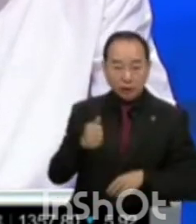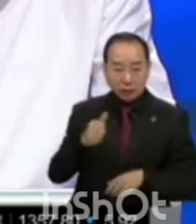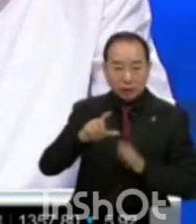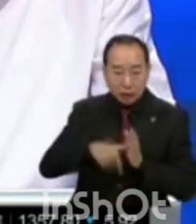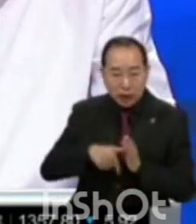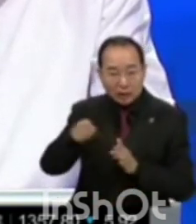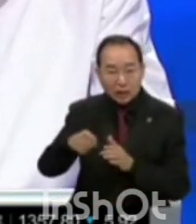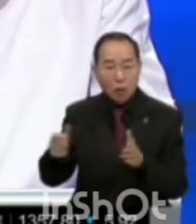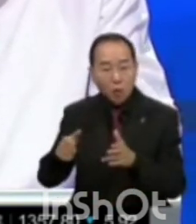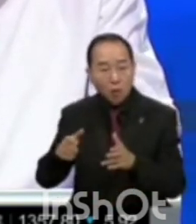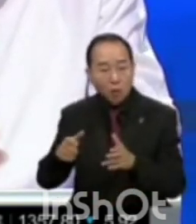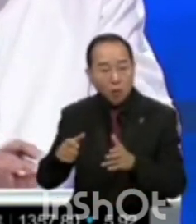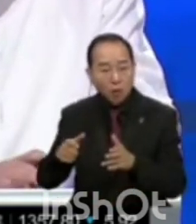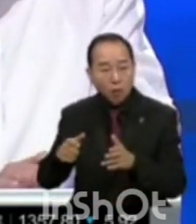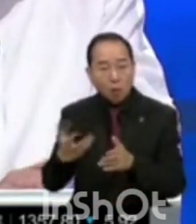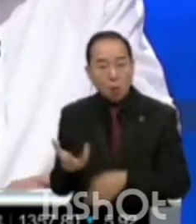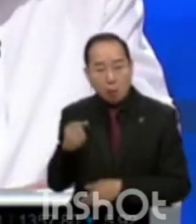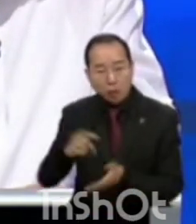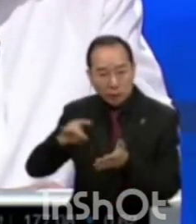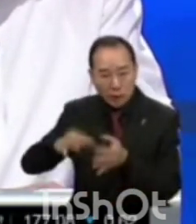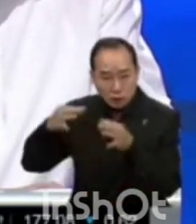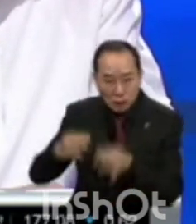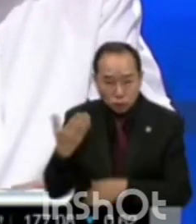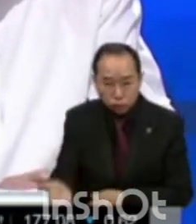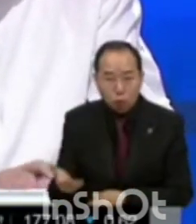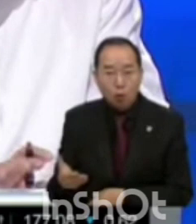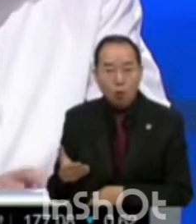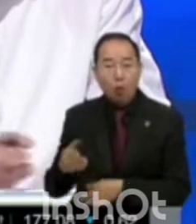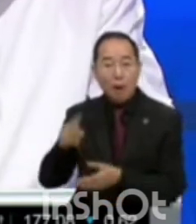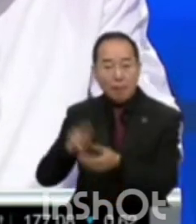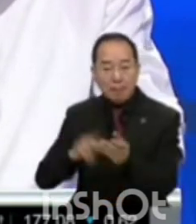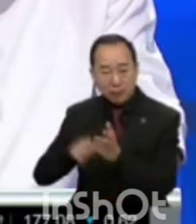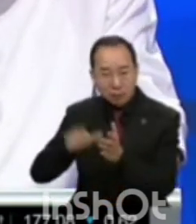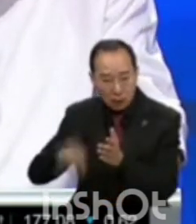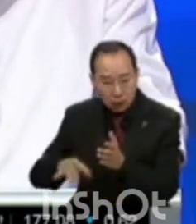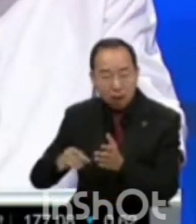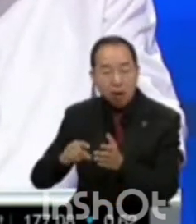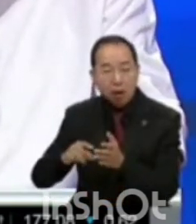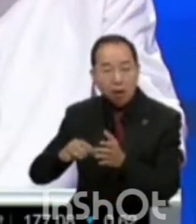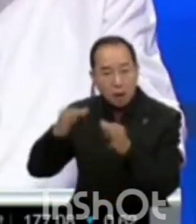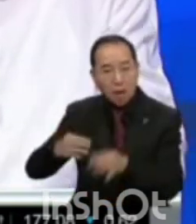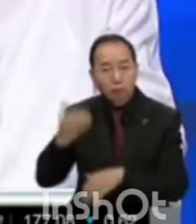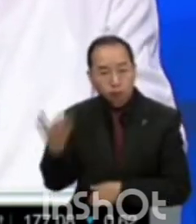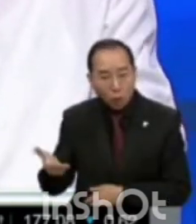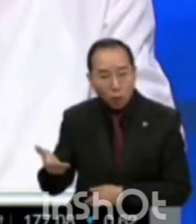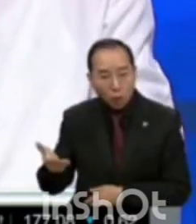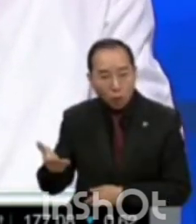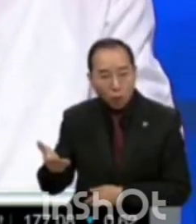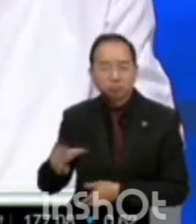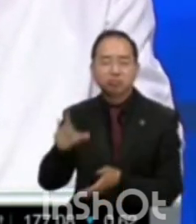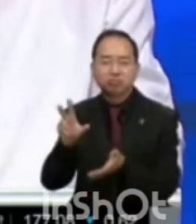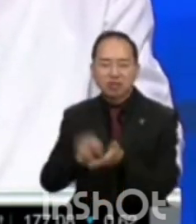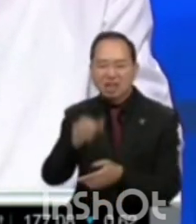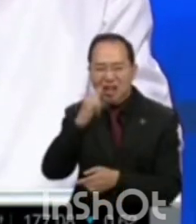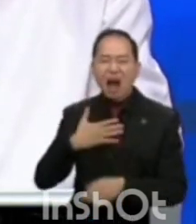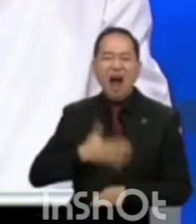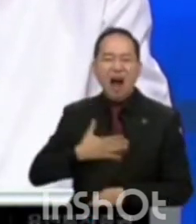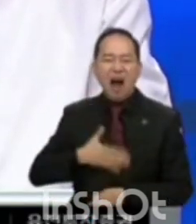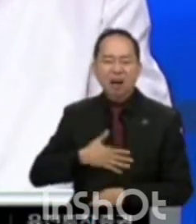때 이런 부작용을 예상하시고 묵인을 하신 건지 아니면 모르셨는지 한번 궁금합니다.